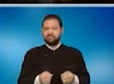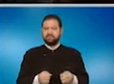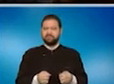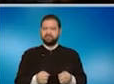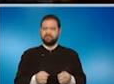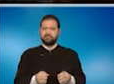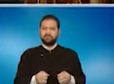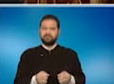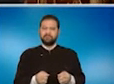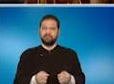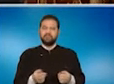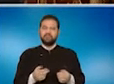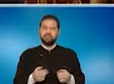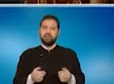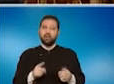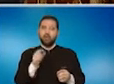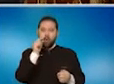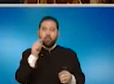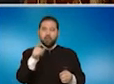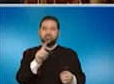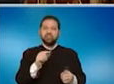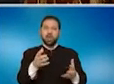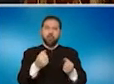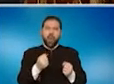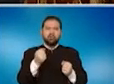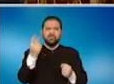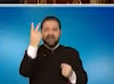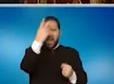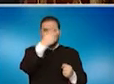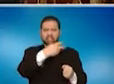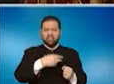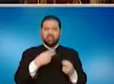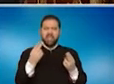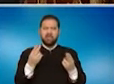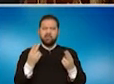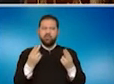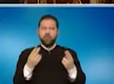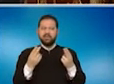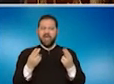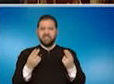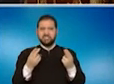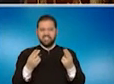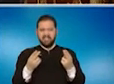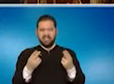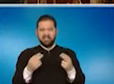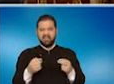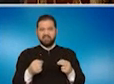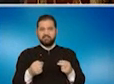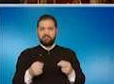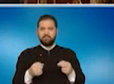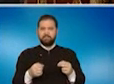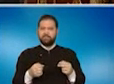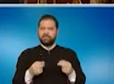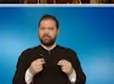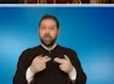la cunoștința pe care nu avea, și anume a dobândit ceva mult mai mult de la viața lui și a face ceva